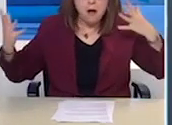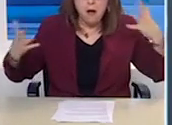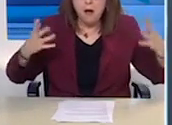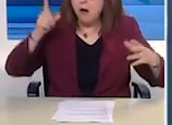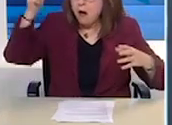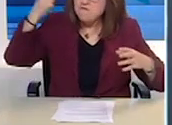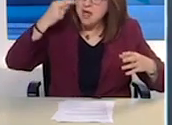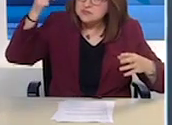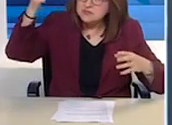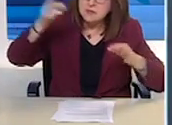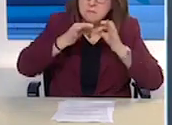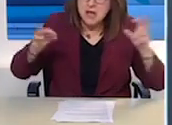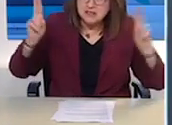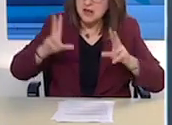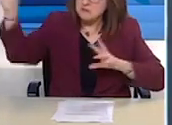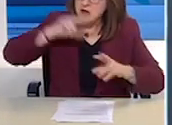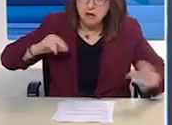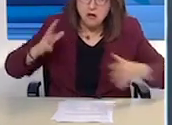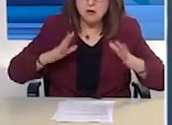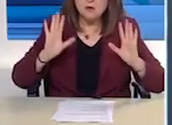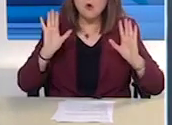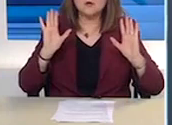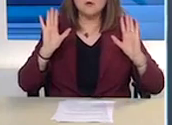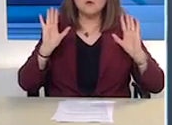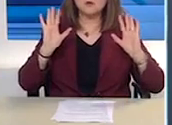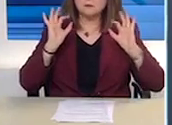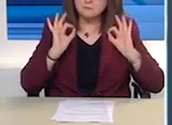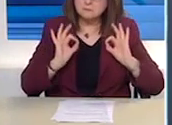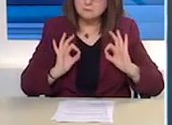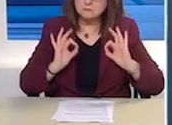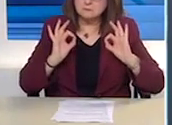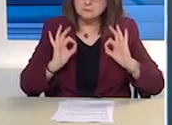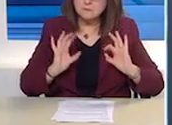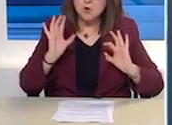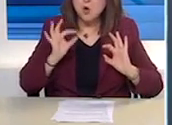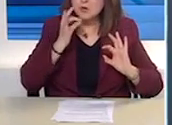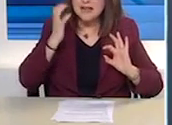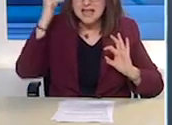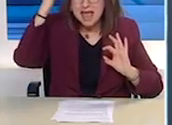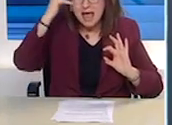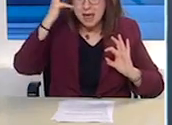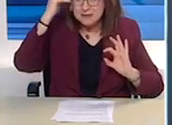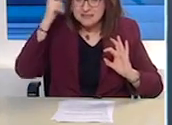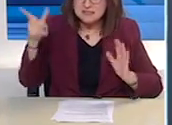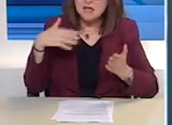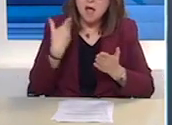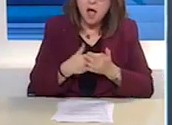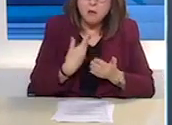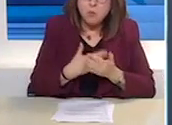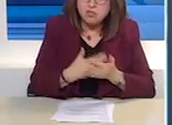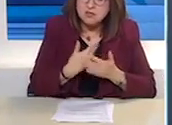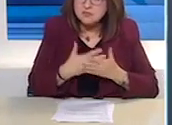χώρα περιορίζει τα μέτρα. Θα αντιδράσουμε με βάση την επιστήμη, με βάση αυτό που ονομάζουμε evidence, δηλαδή αποδεικτικά